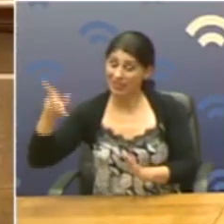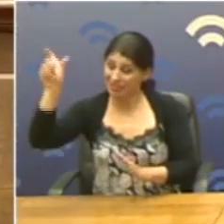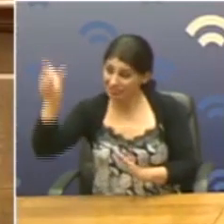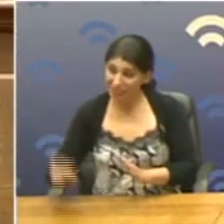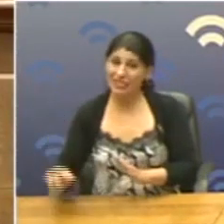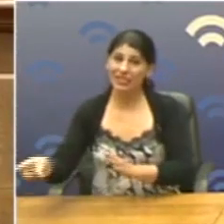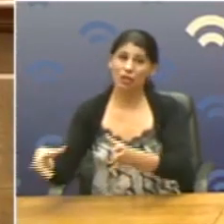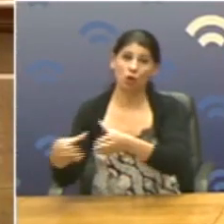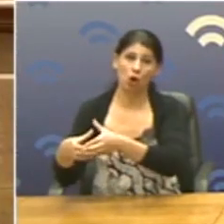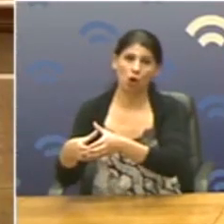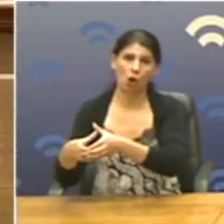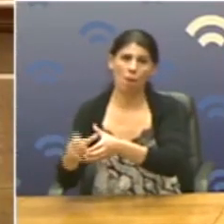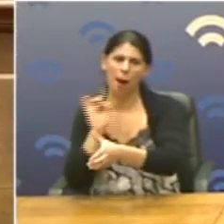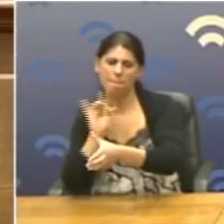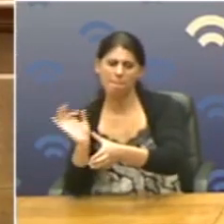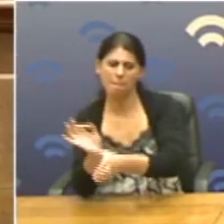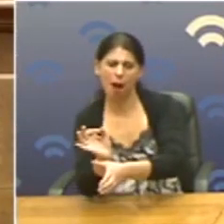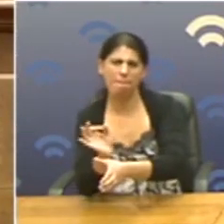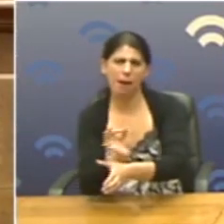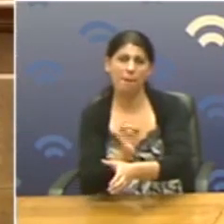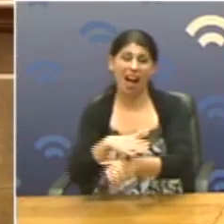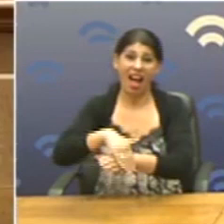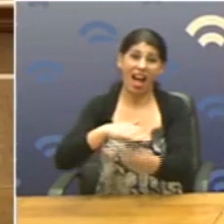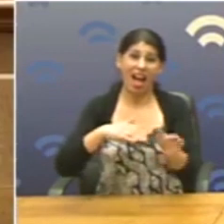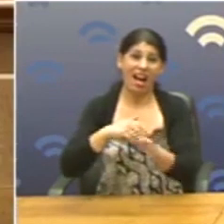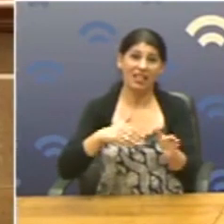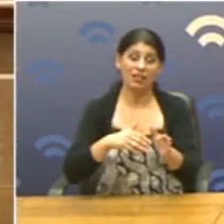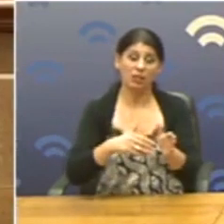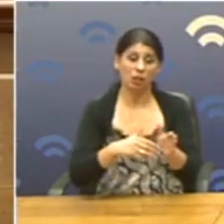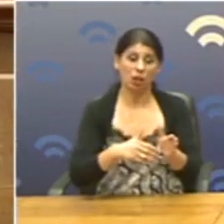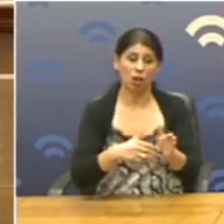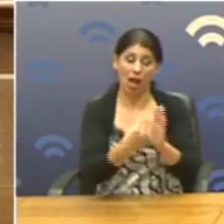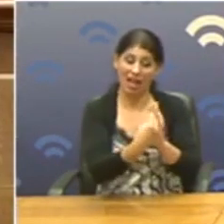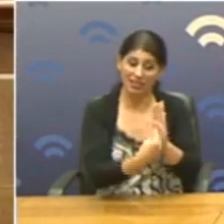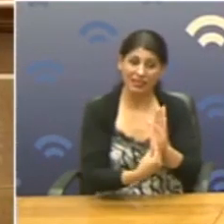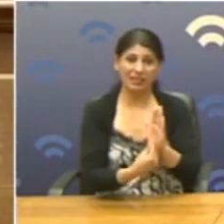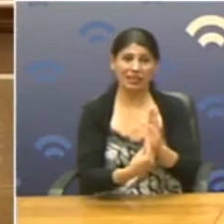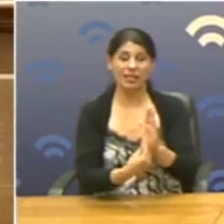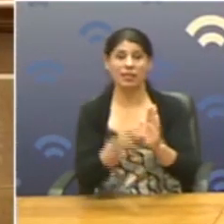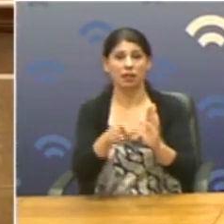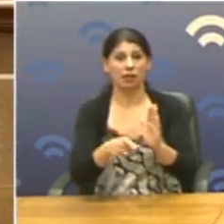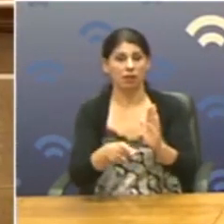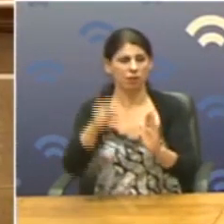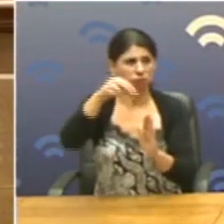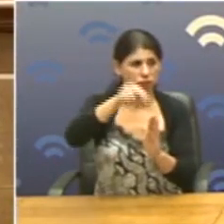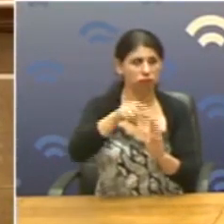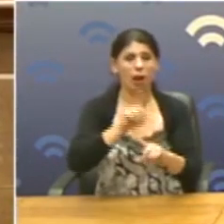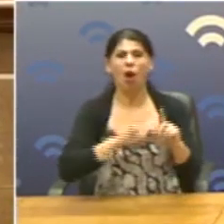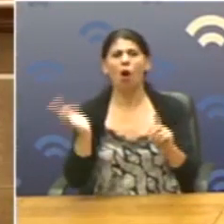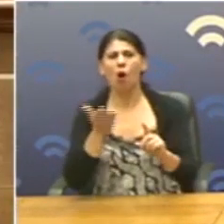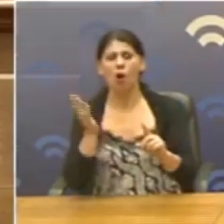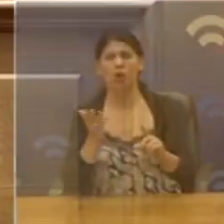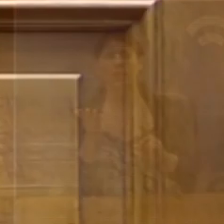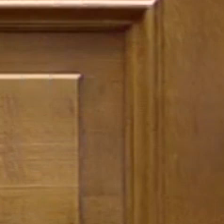εκείνος που με τη συκοφάντηση αριστερών αξιών και ιδανικών, με την υπονόμευση του όποιου